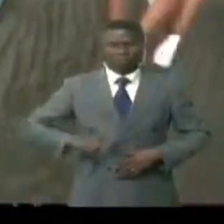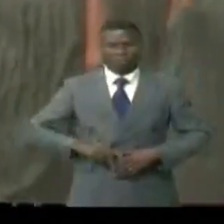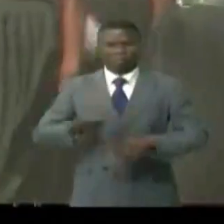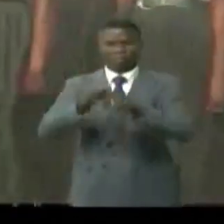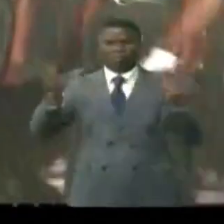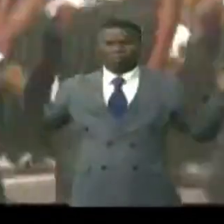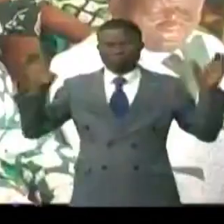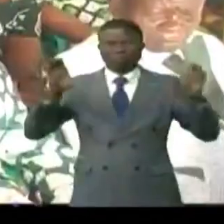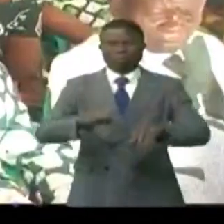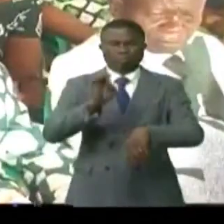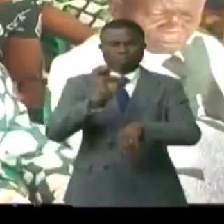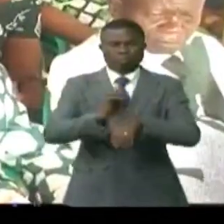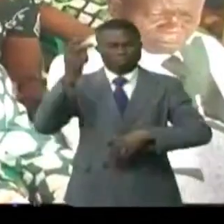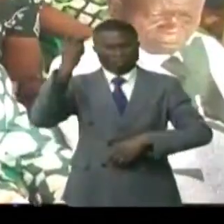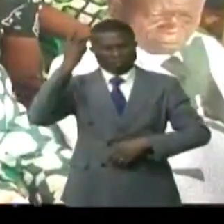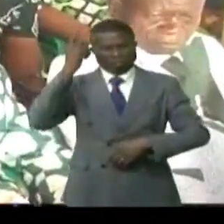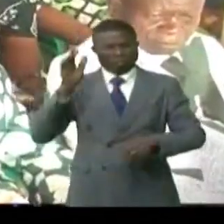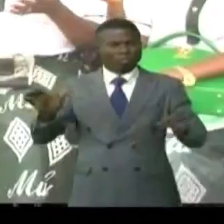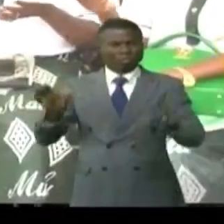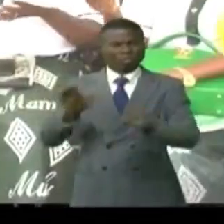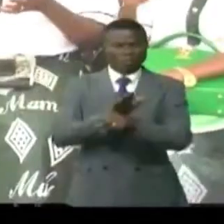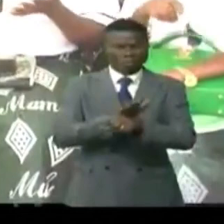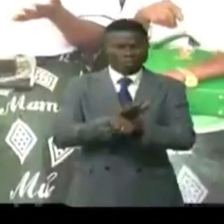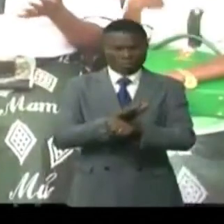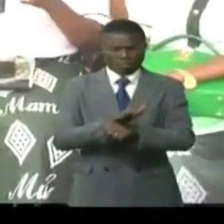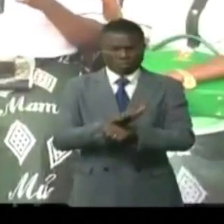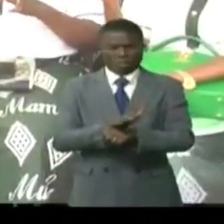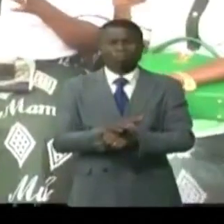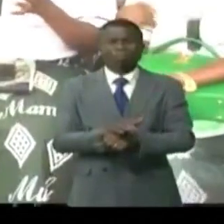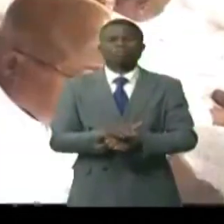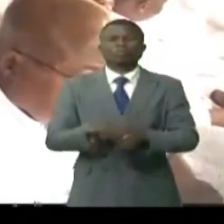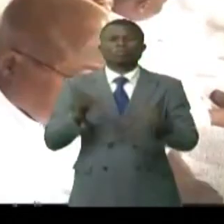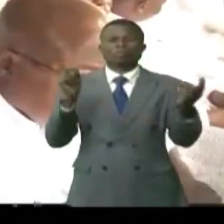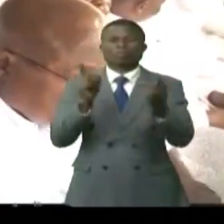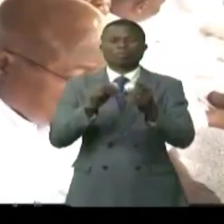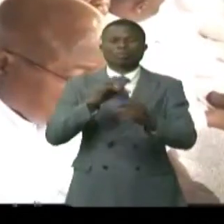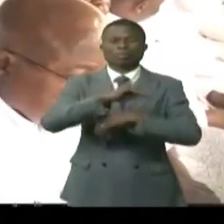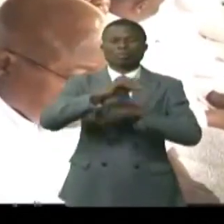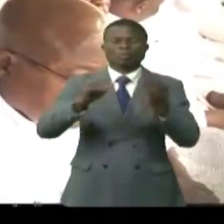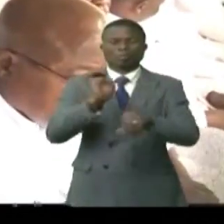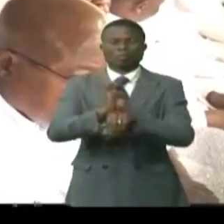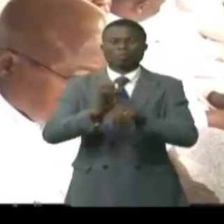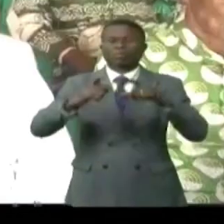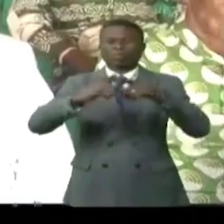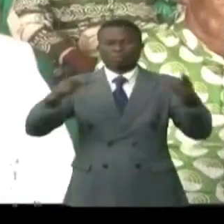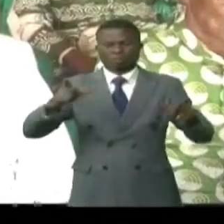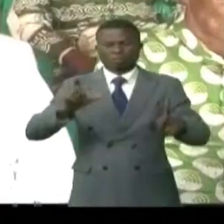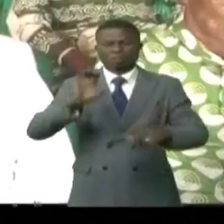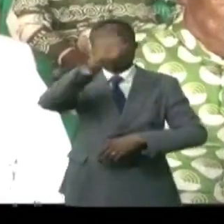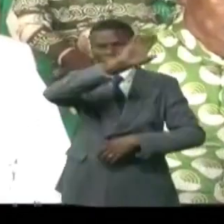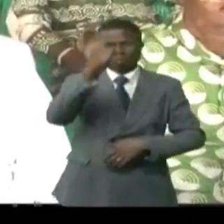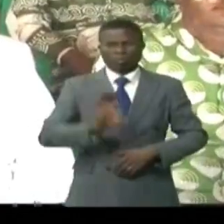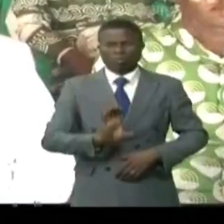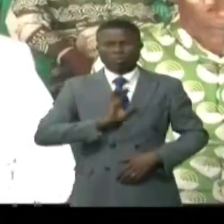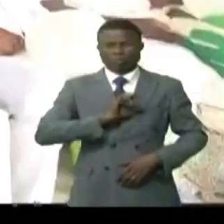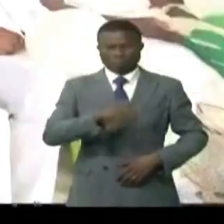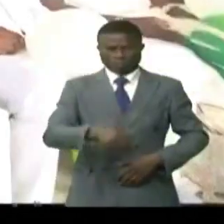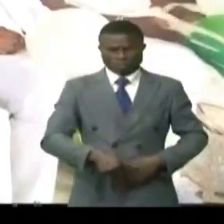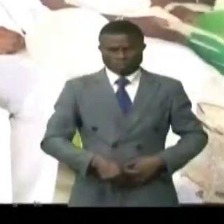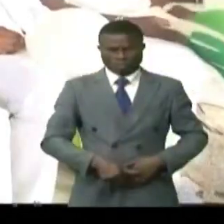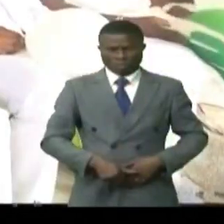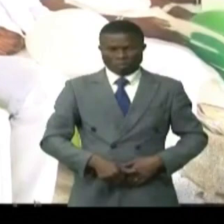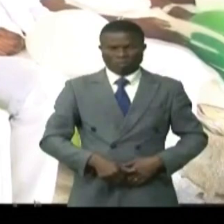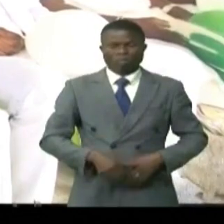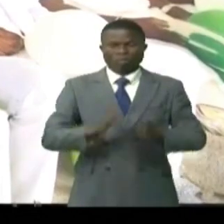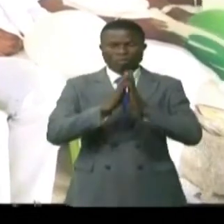différentes églises de la capitale Kinshasa, ils se sont tous donné rendez-vous au centre d'accueil kimbanguiste dans la commune de Kassavubu pour